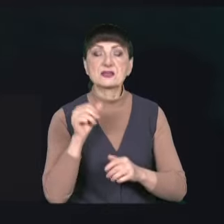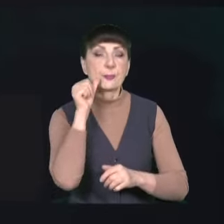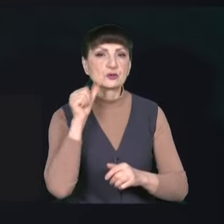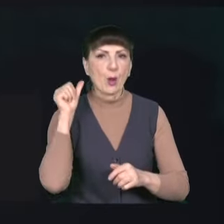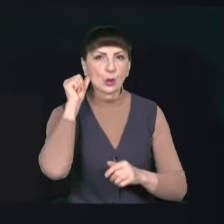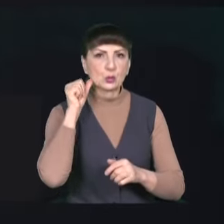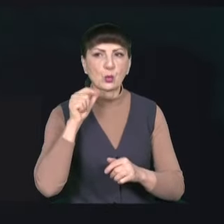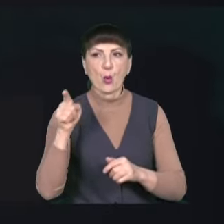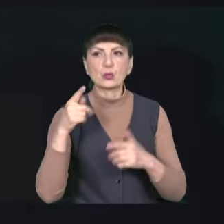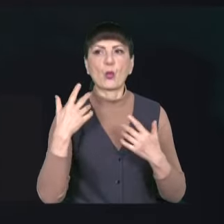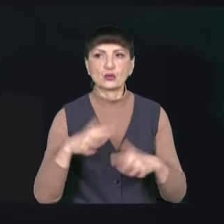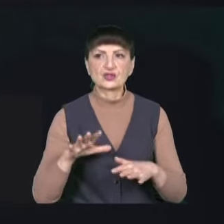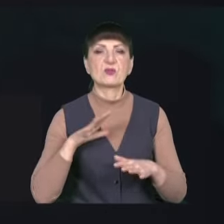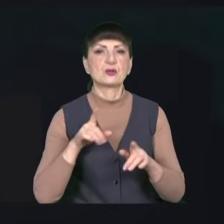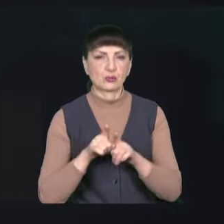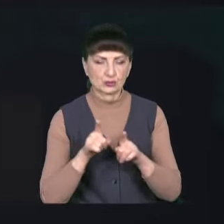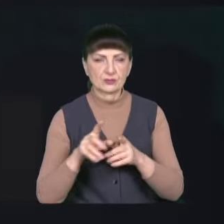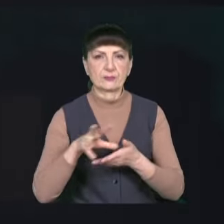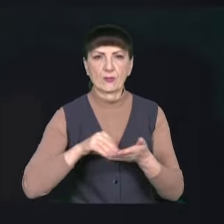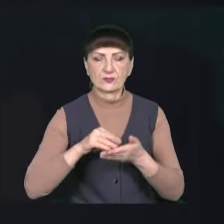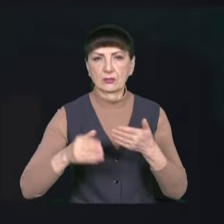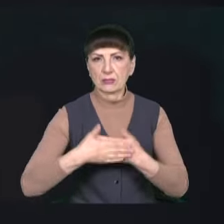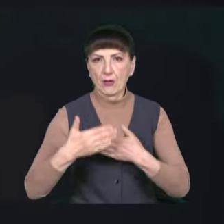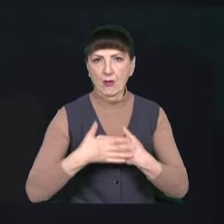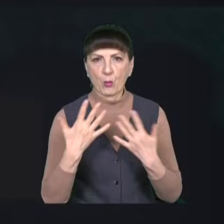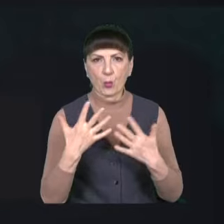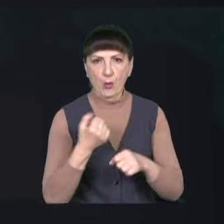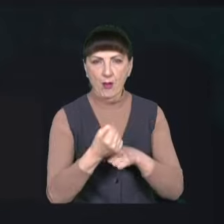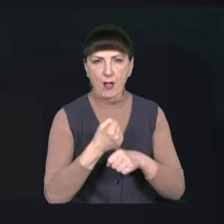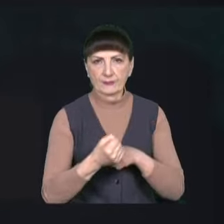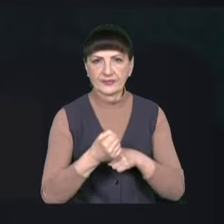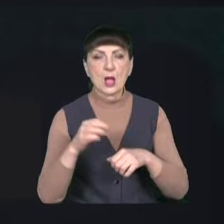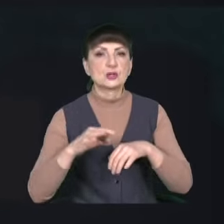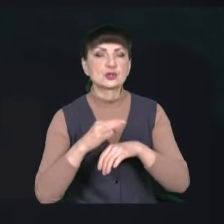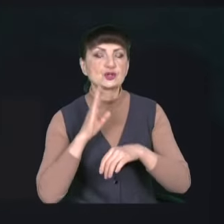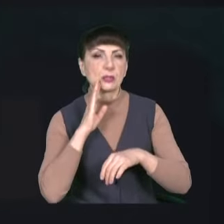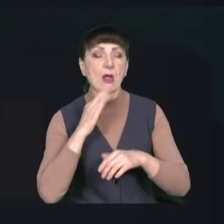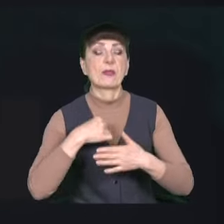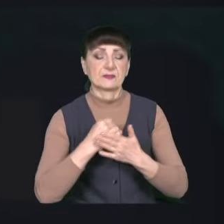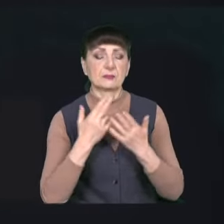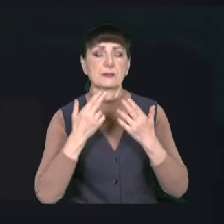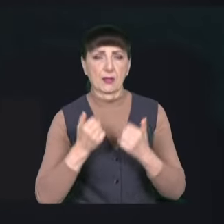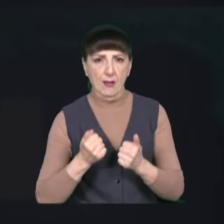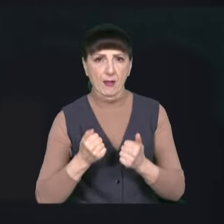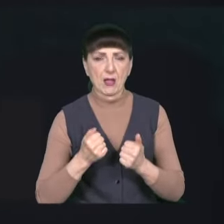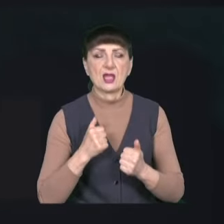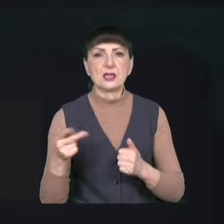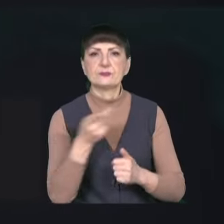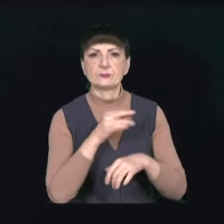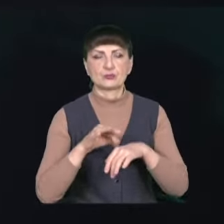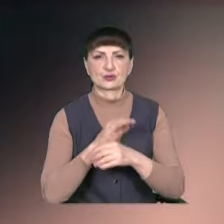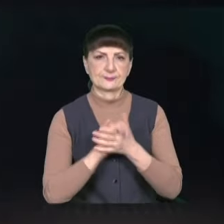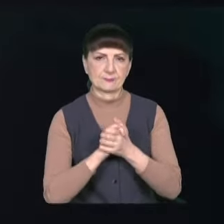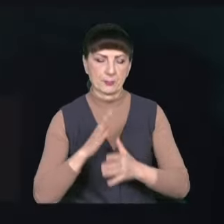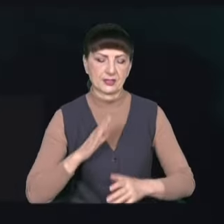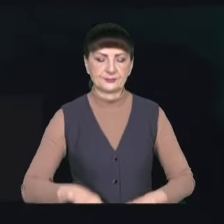года Турлыханова уже привлекали к ответственности за рукоприкладство. Тогда супруга подтвердила факты и примирилась со звездным